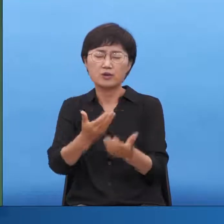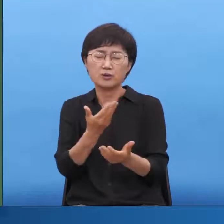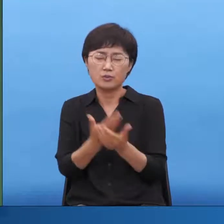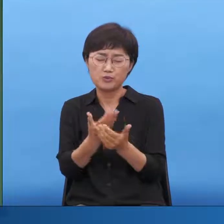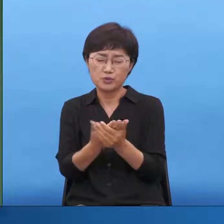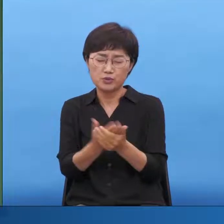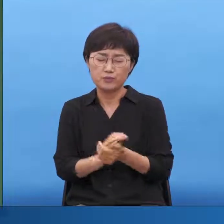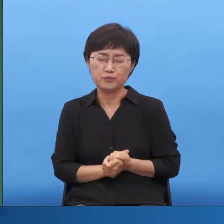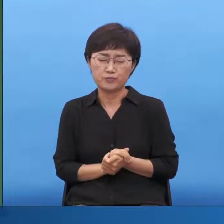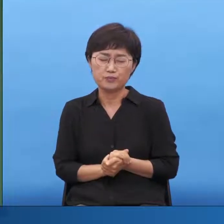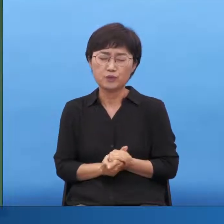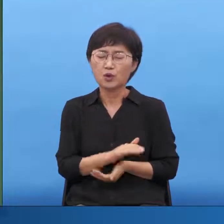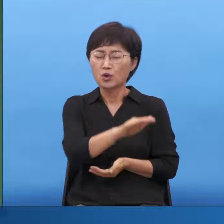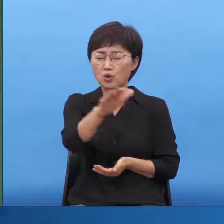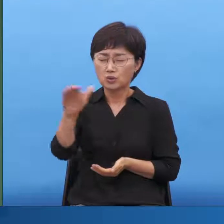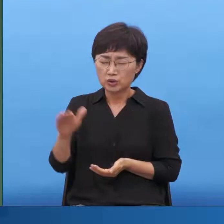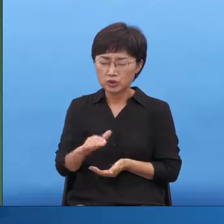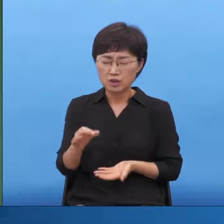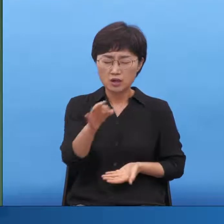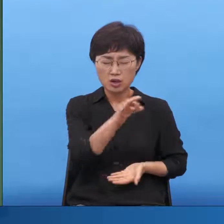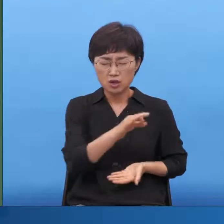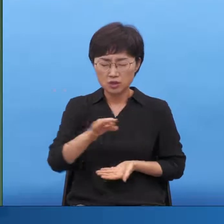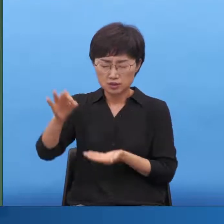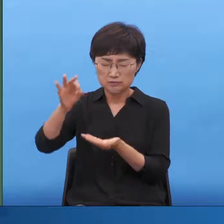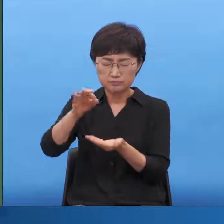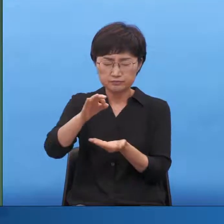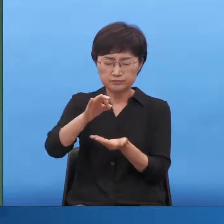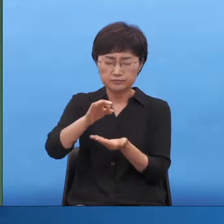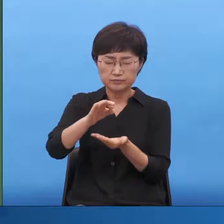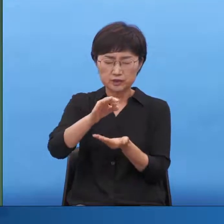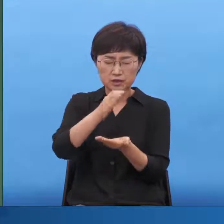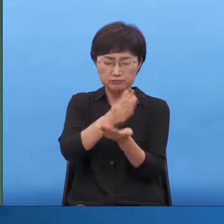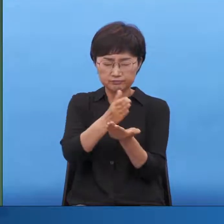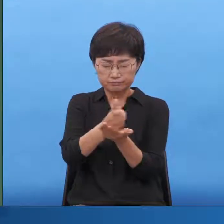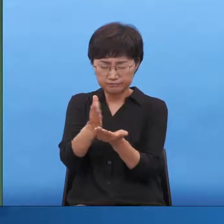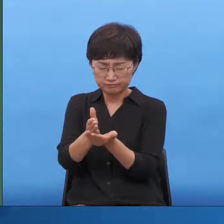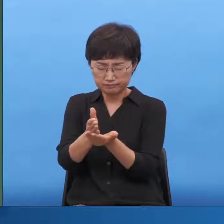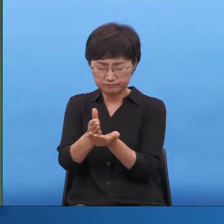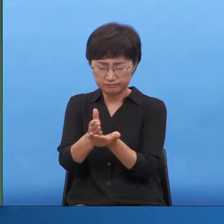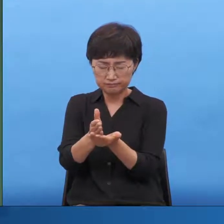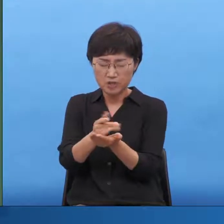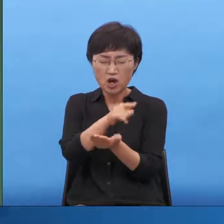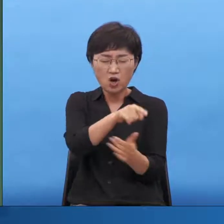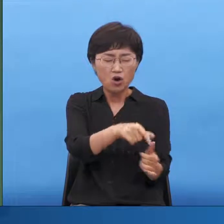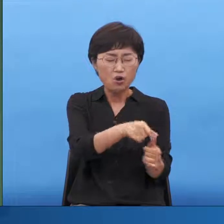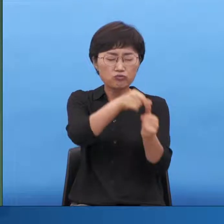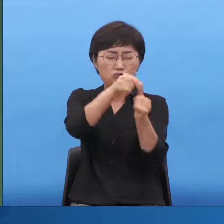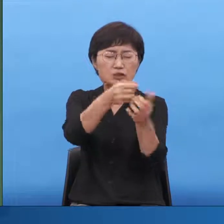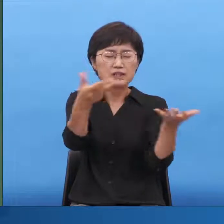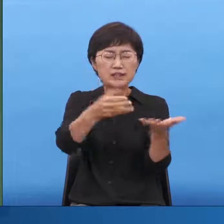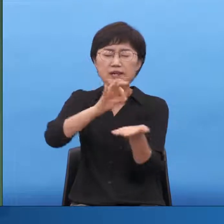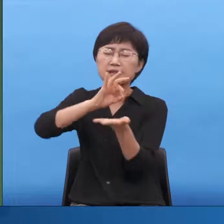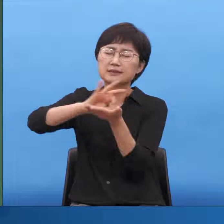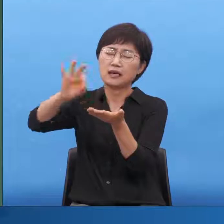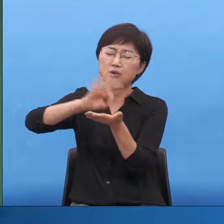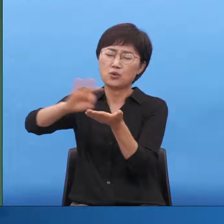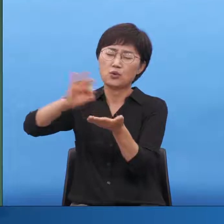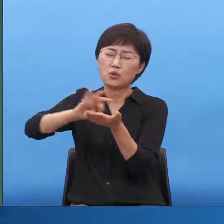如果有遇到苦难的人，愿主的灵医治他们. 우리의 드린 모든 예물이 이들을 살리는데 쓰이고 남는 축복을